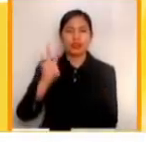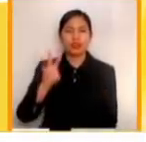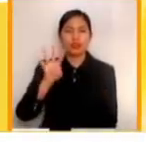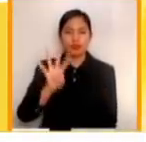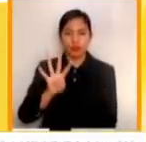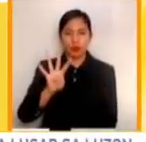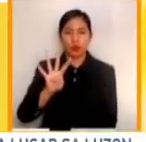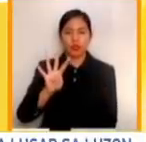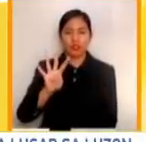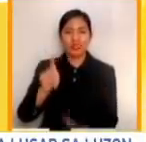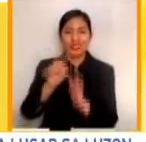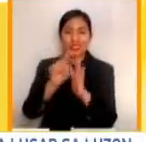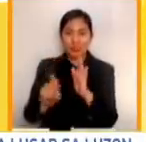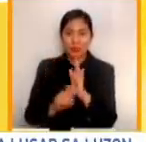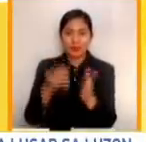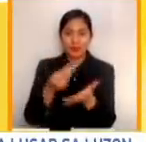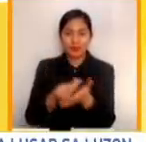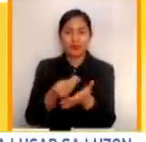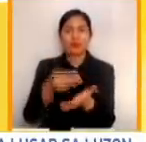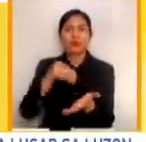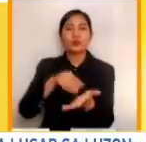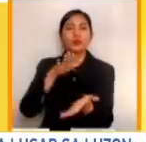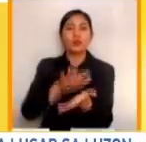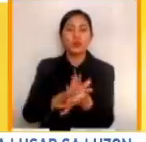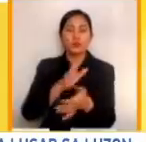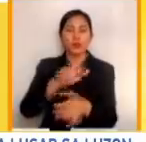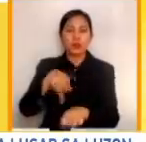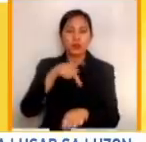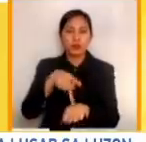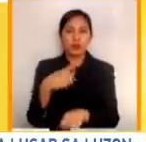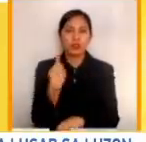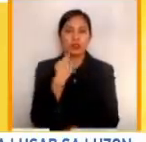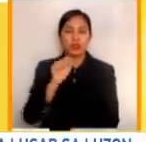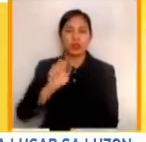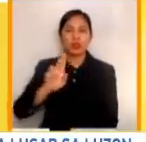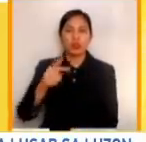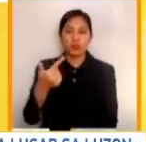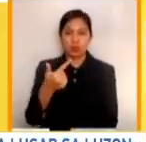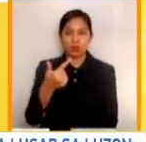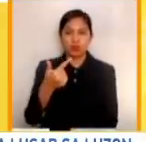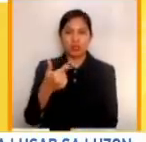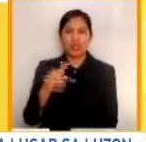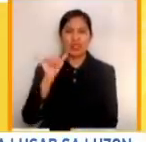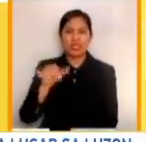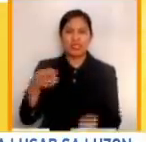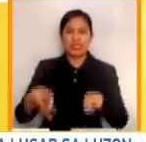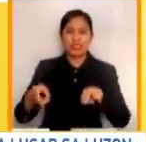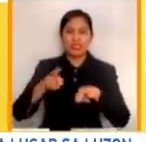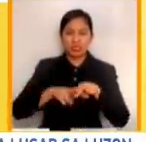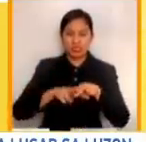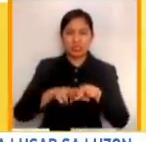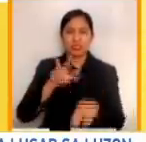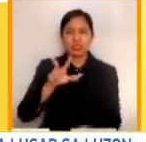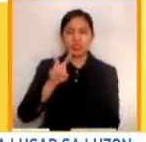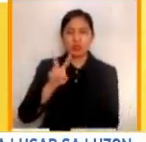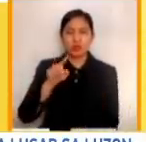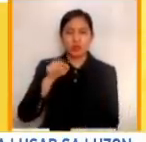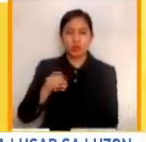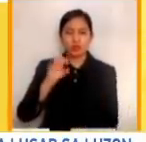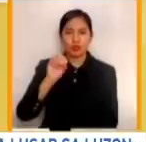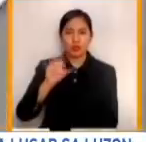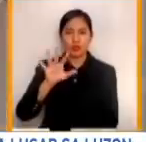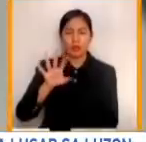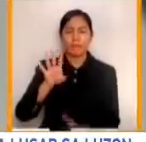ng Pilipinas nitong Agosto. Ayon sa Bureau of the Treasury, mas mataas siya ng 32.05 billion